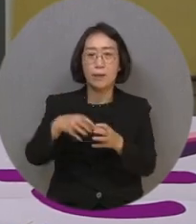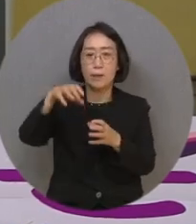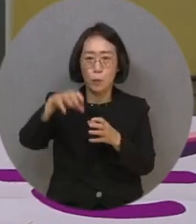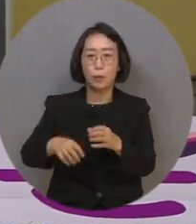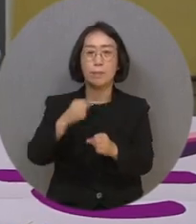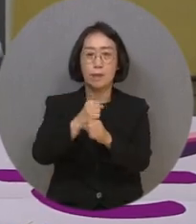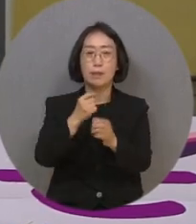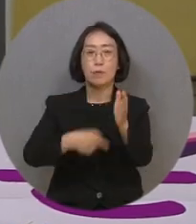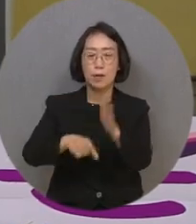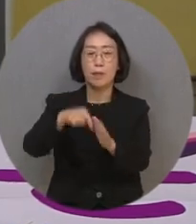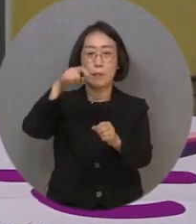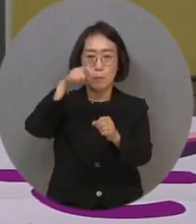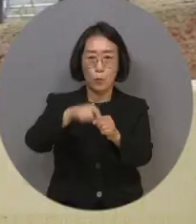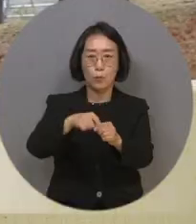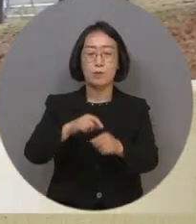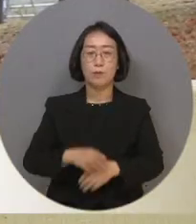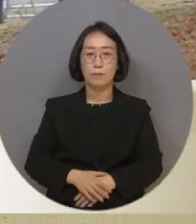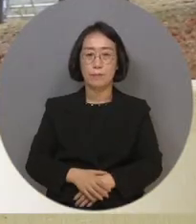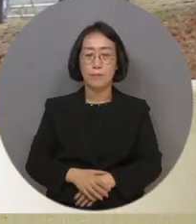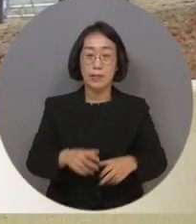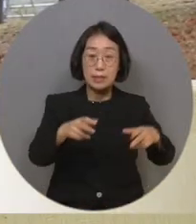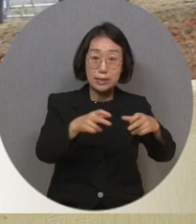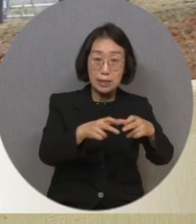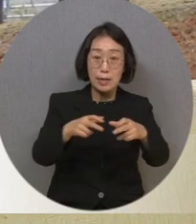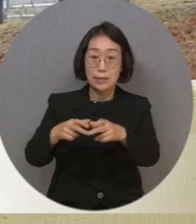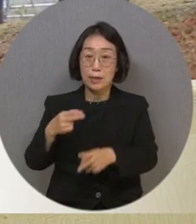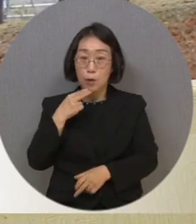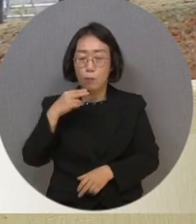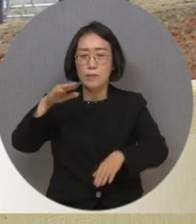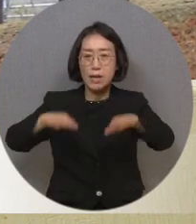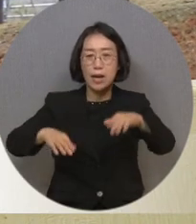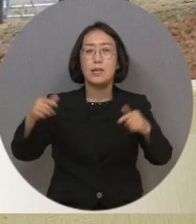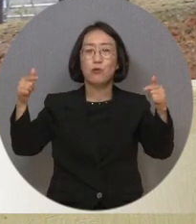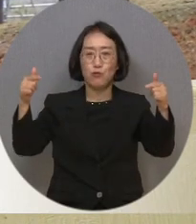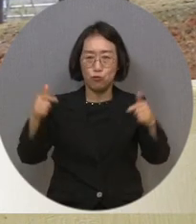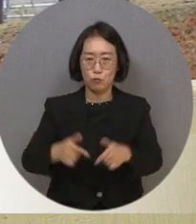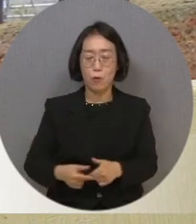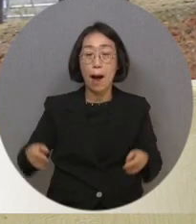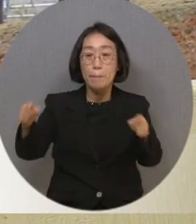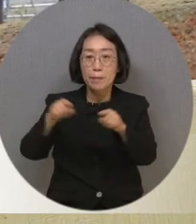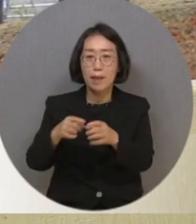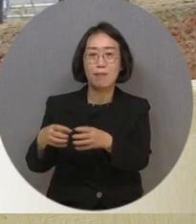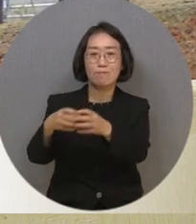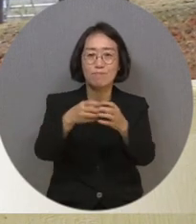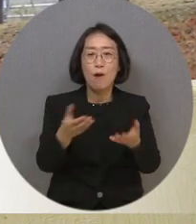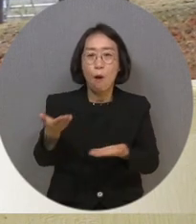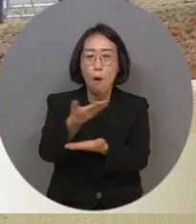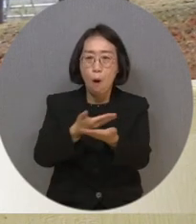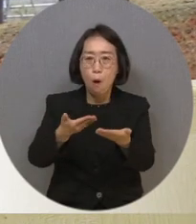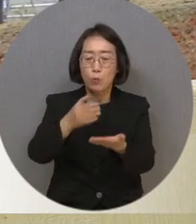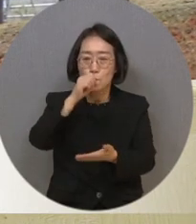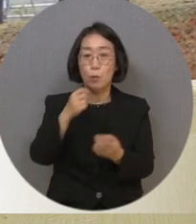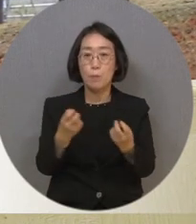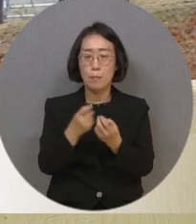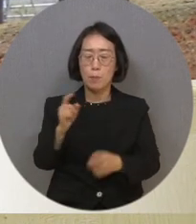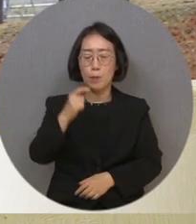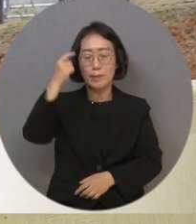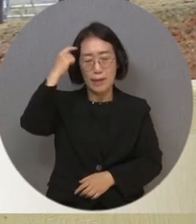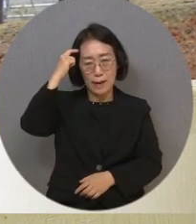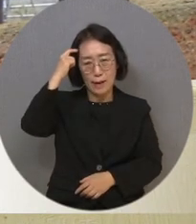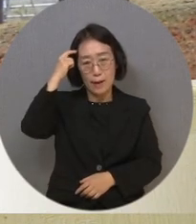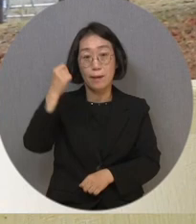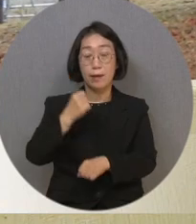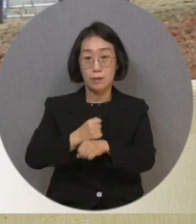만들고자 마련됐습니다. 장애인과 비장애인의 격차를 줄이고 함께할 수 있는 시간이 무엇일까? 저도 고민을 많이